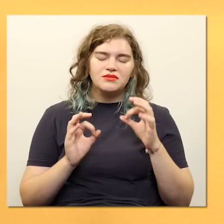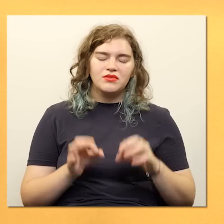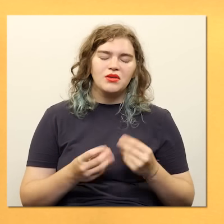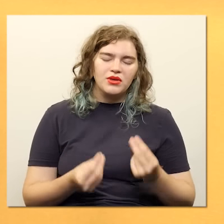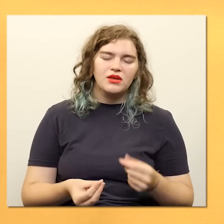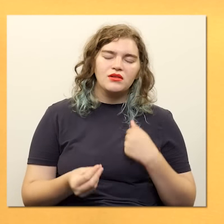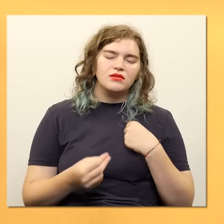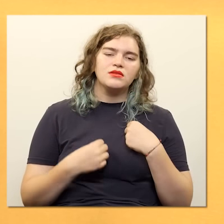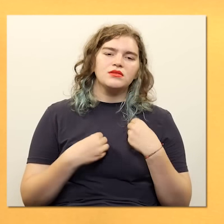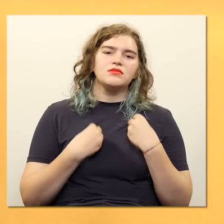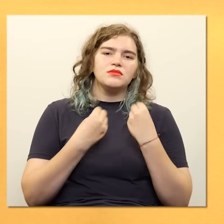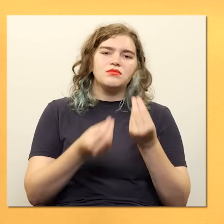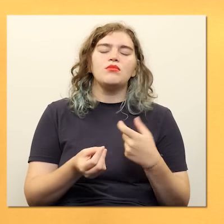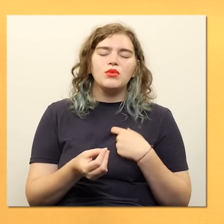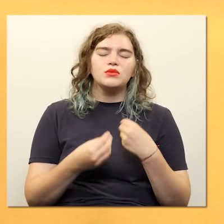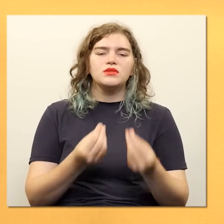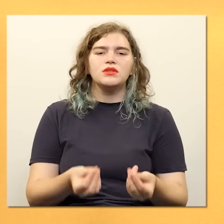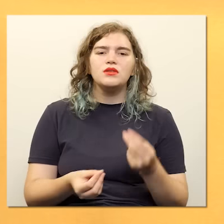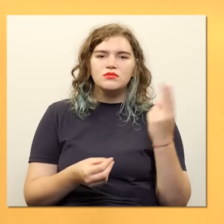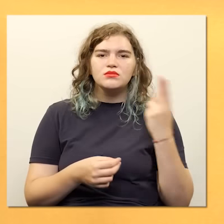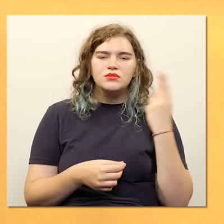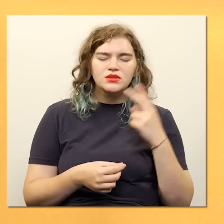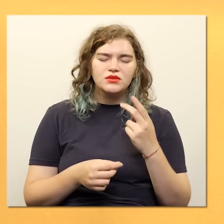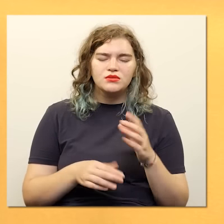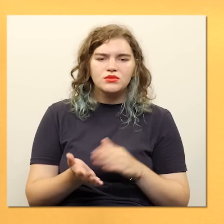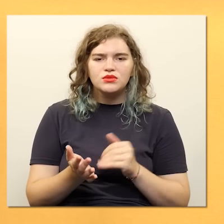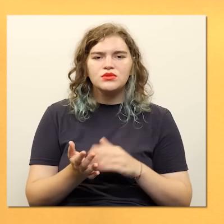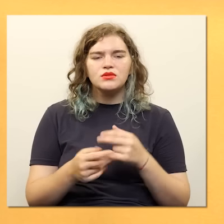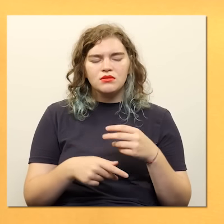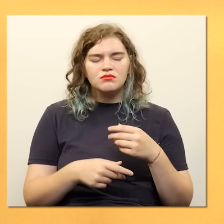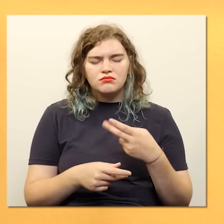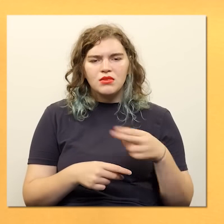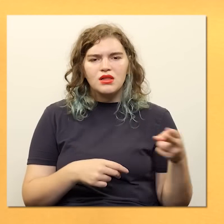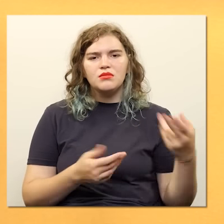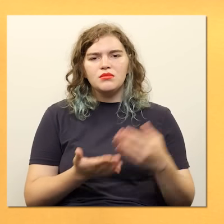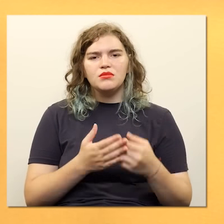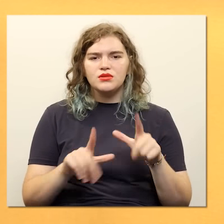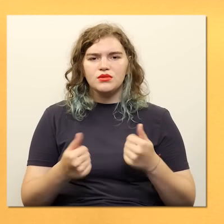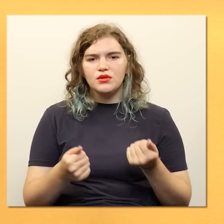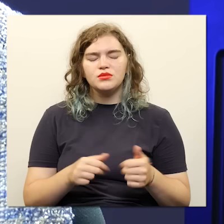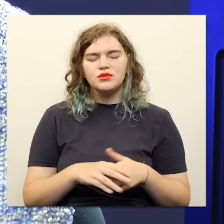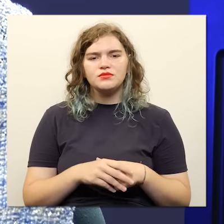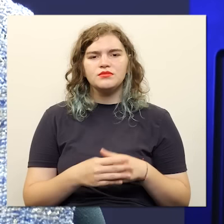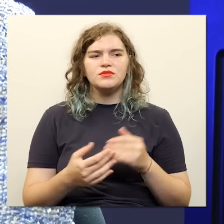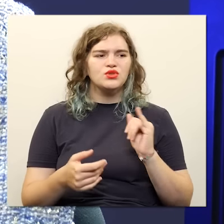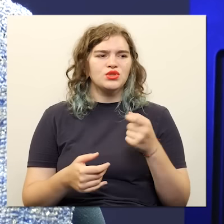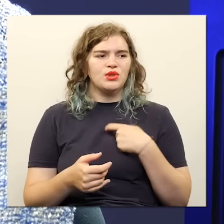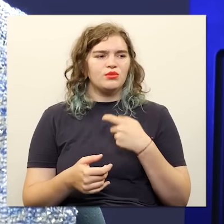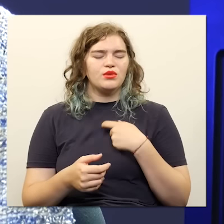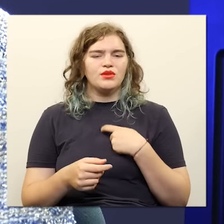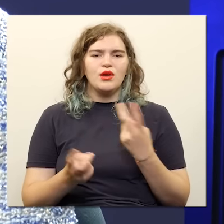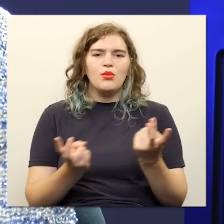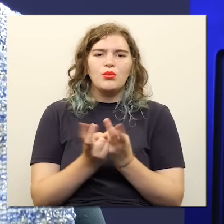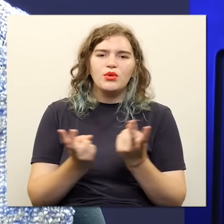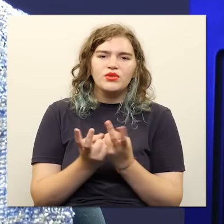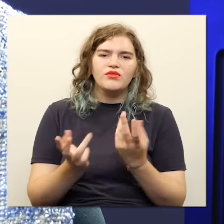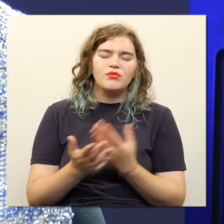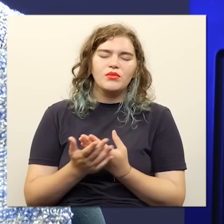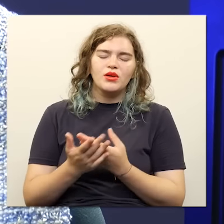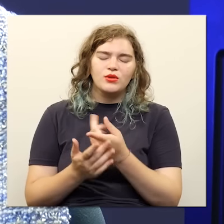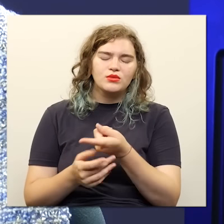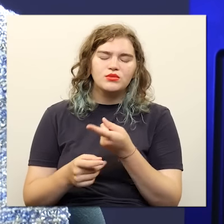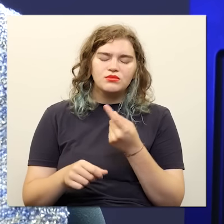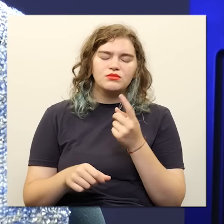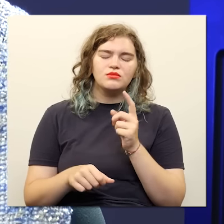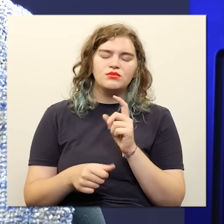să fie bine și să pot să slujesc pe Dumnezeu și să lucrez mai departe pentru Domnul. Păi cine ar putea să fie mai potrivită,